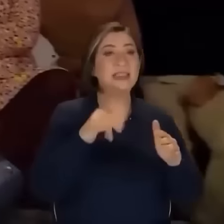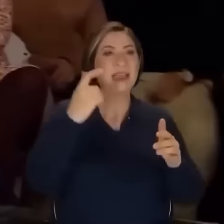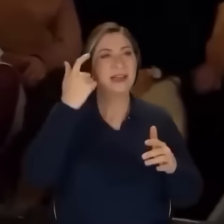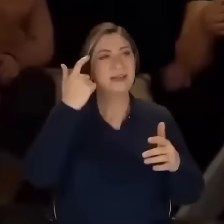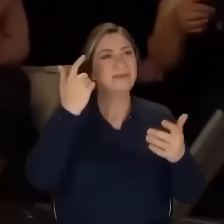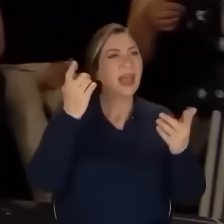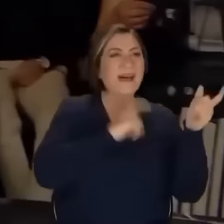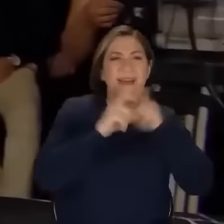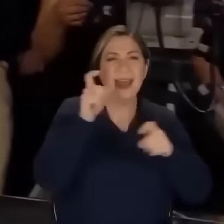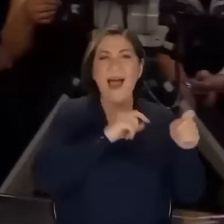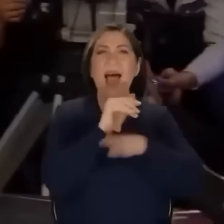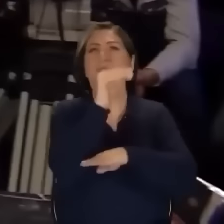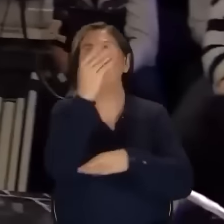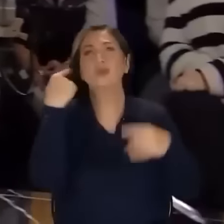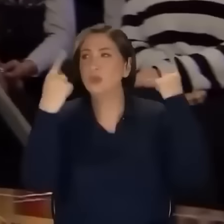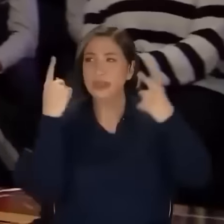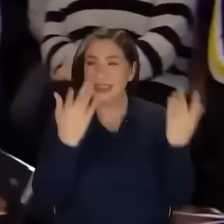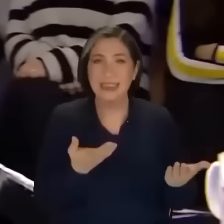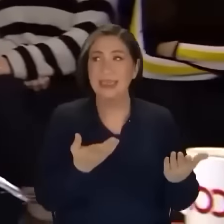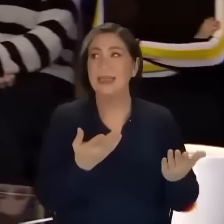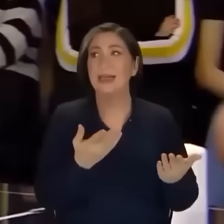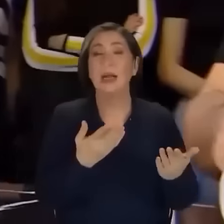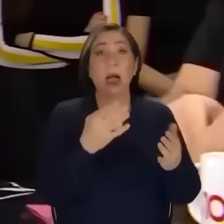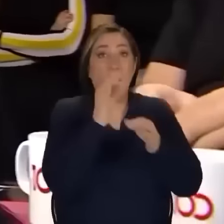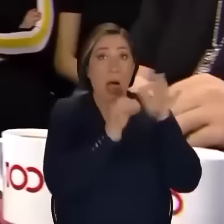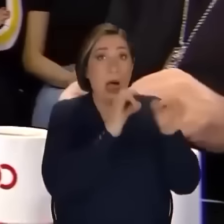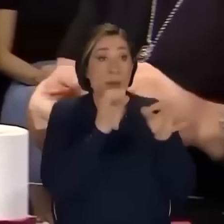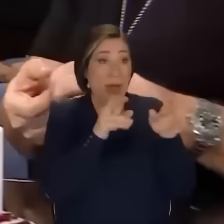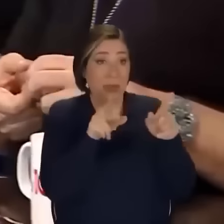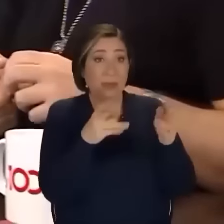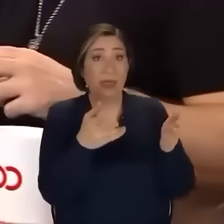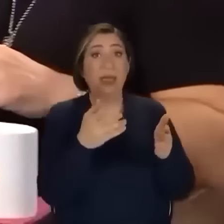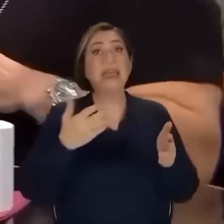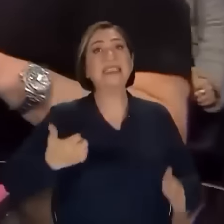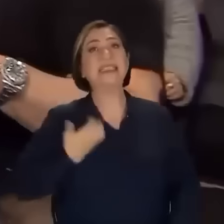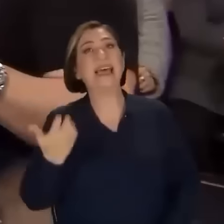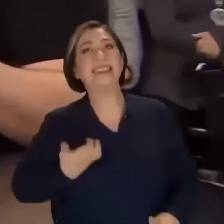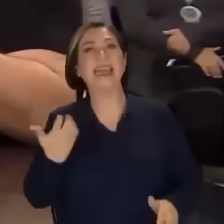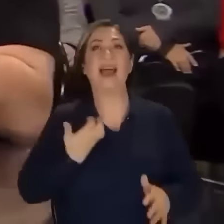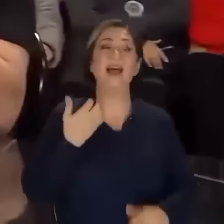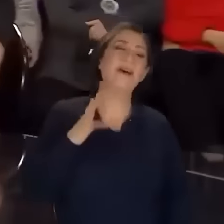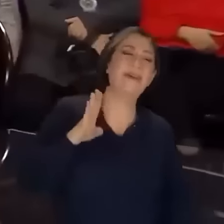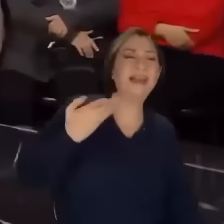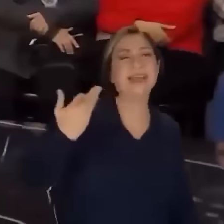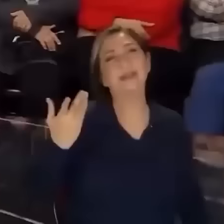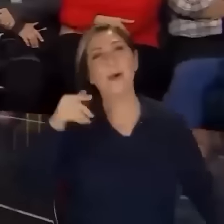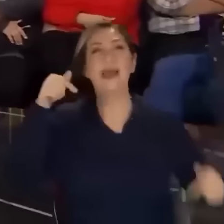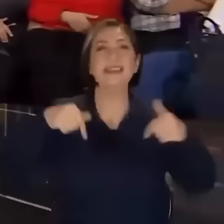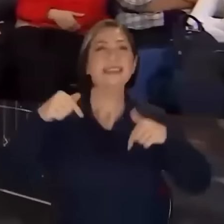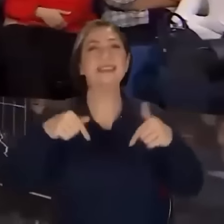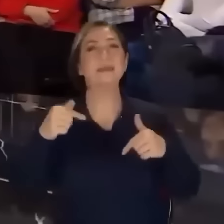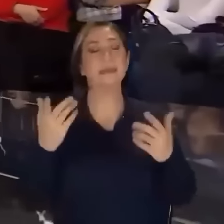sarsak Hayat ele alışı akraba şeyler bunlar serserilikten vazgeçiyorum şimdi